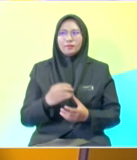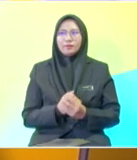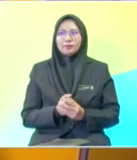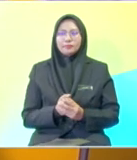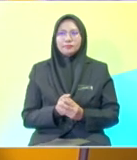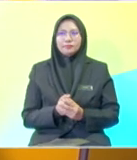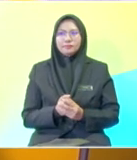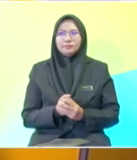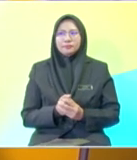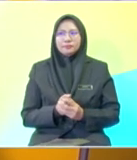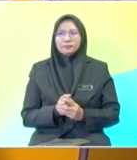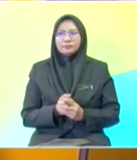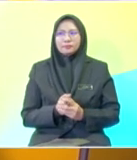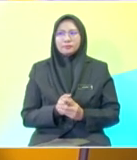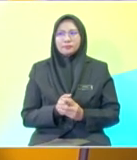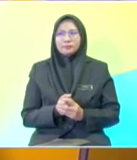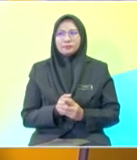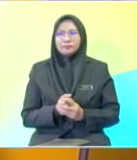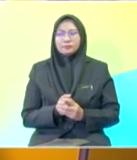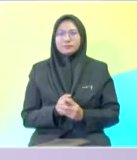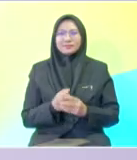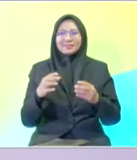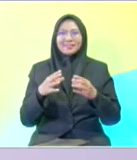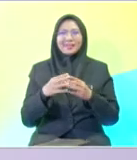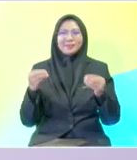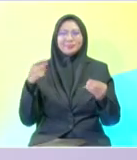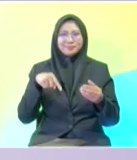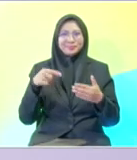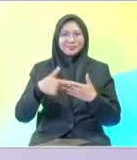kita lihat macam mana cara bacaannya